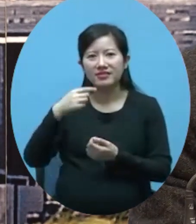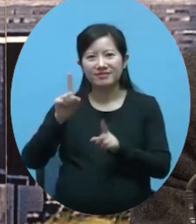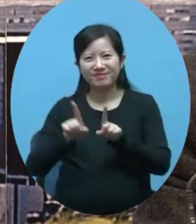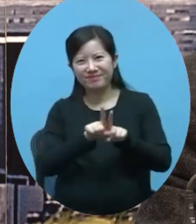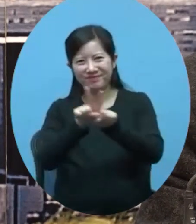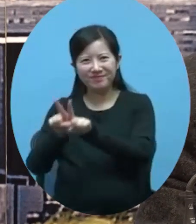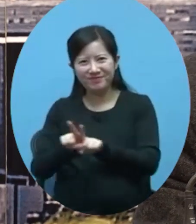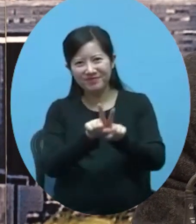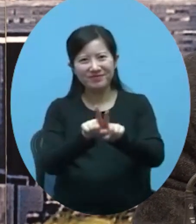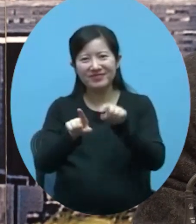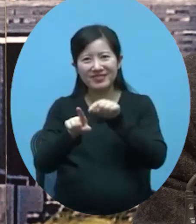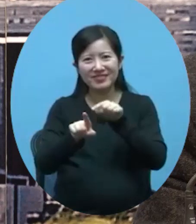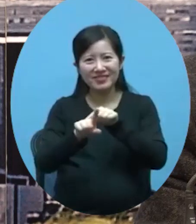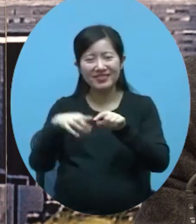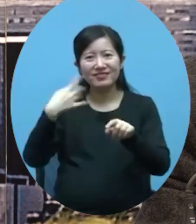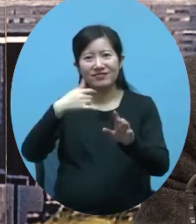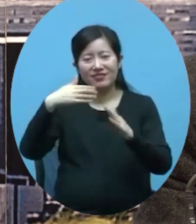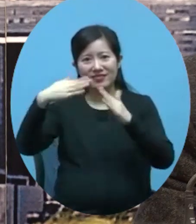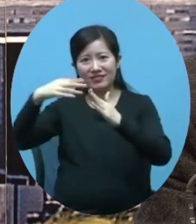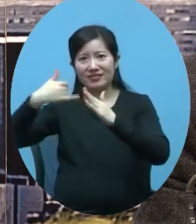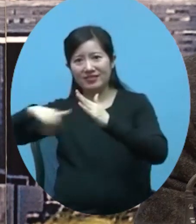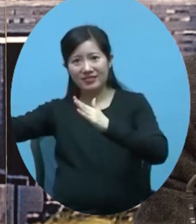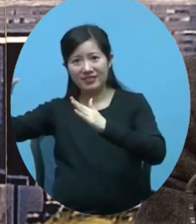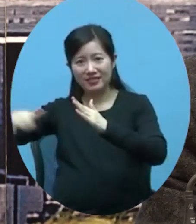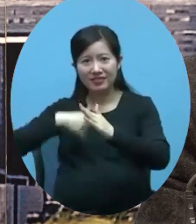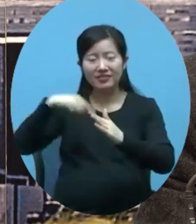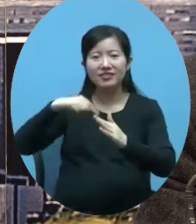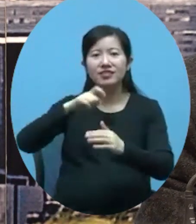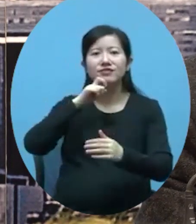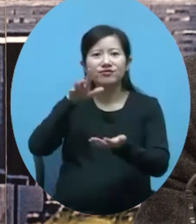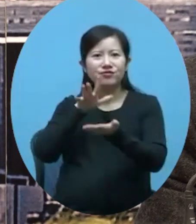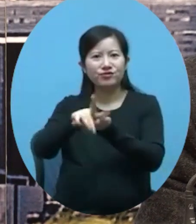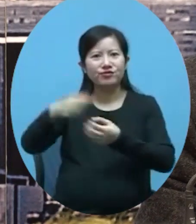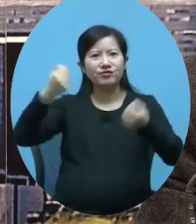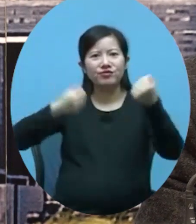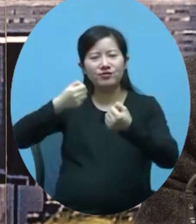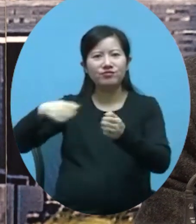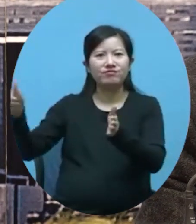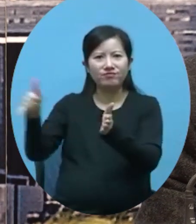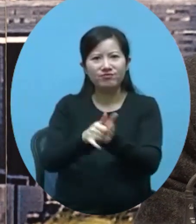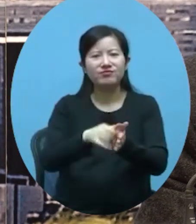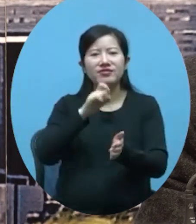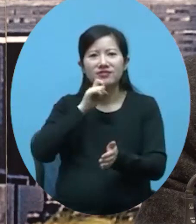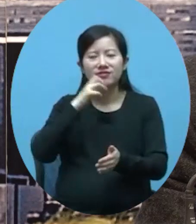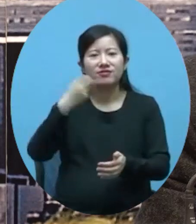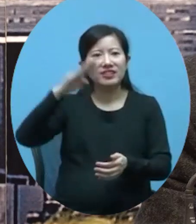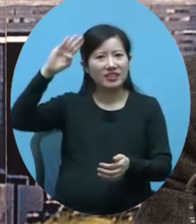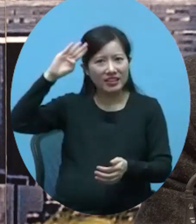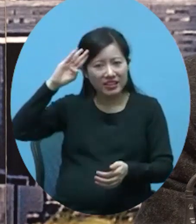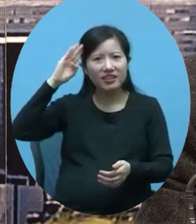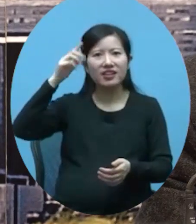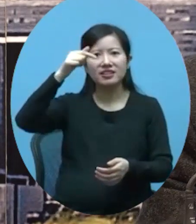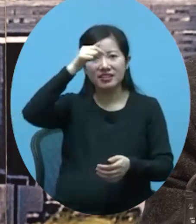去的營還有出來都有專車接送還有那個建築物都有一定的保安或者執法人員都在看著